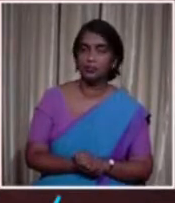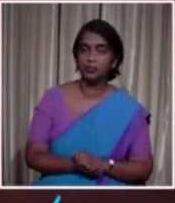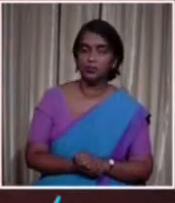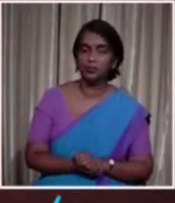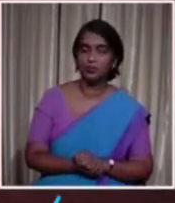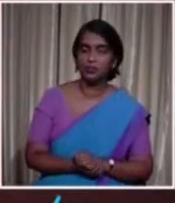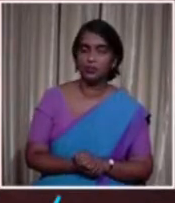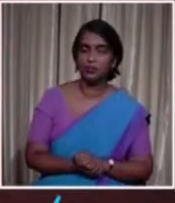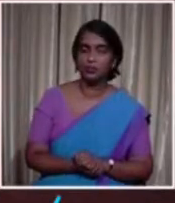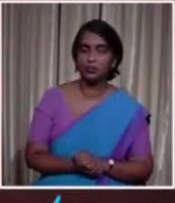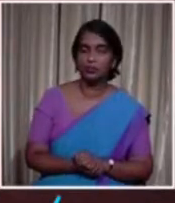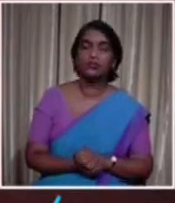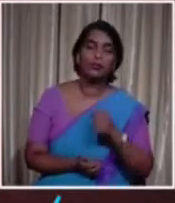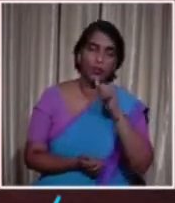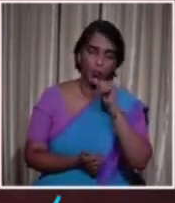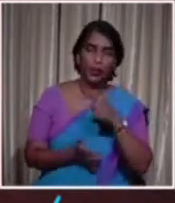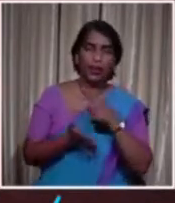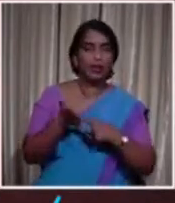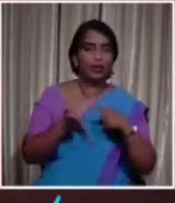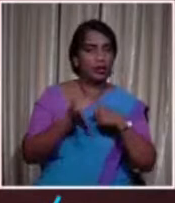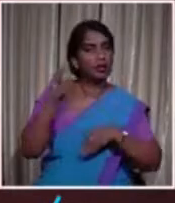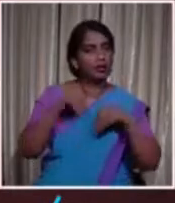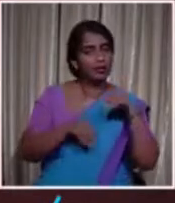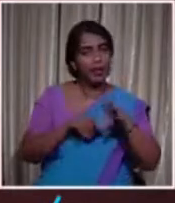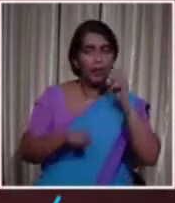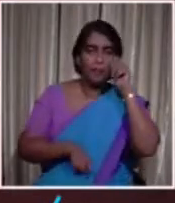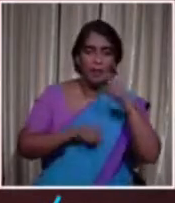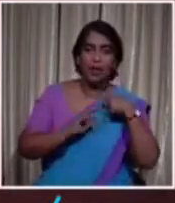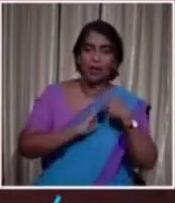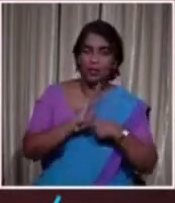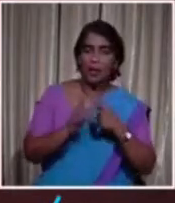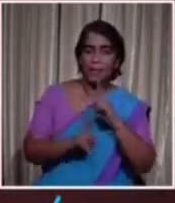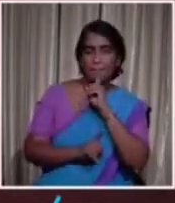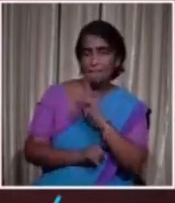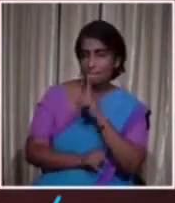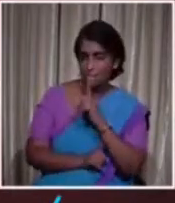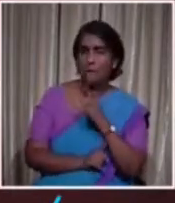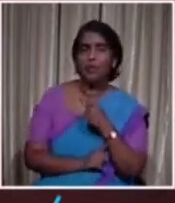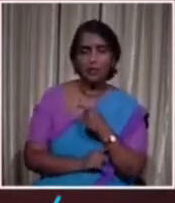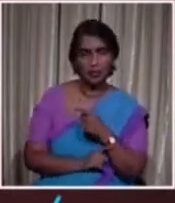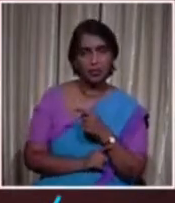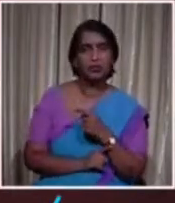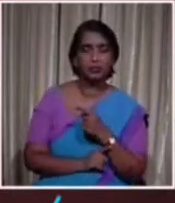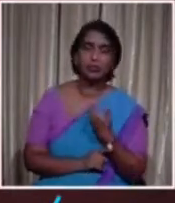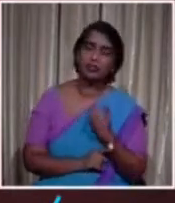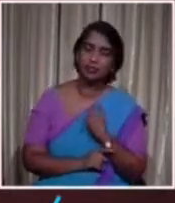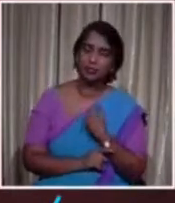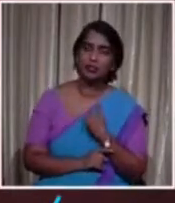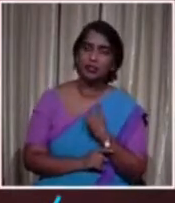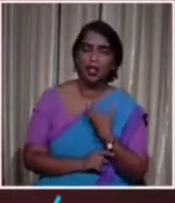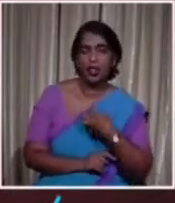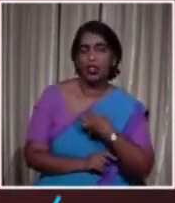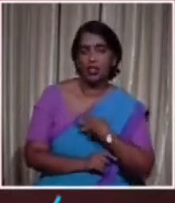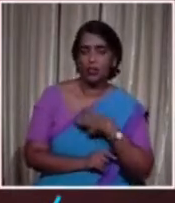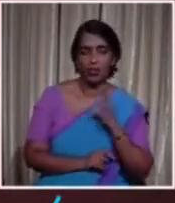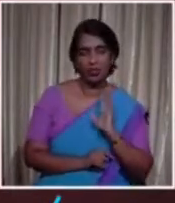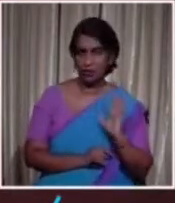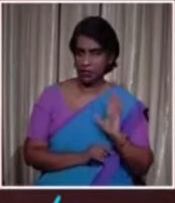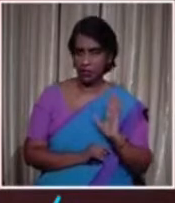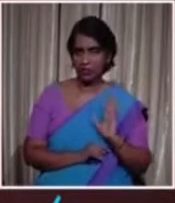Meka eka hatakata deshapalana wasin saha minissu ape ratta bayine gena pilibandawa api duk penne naha garu